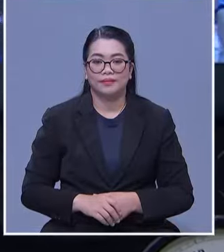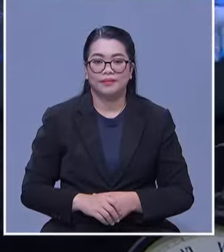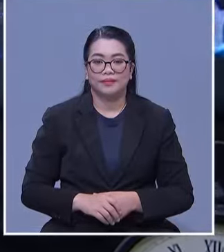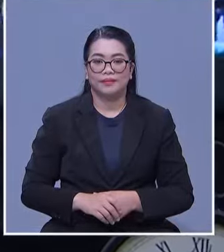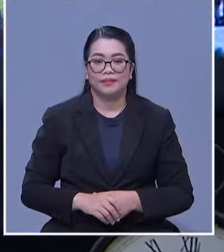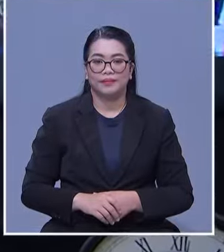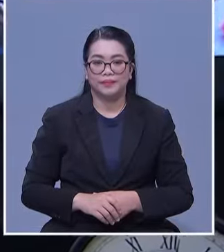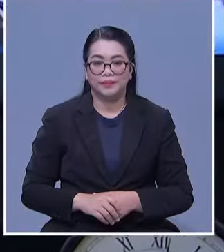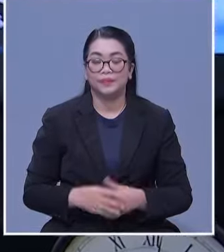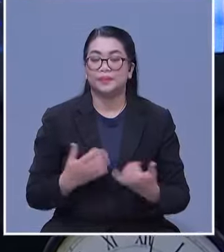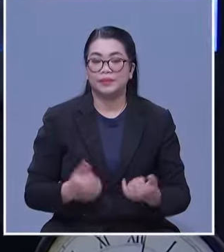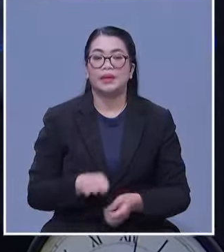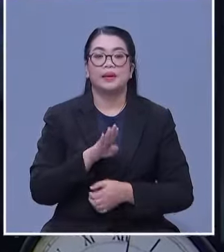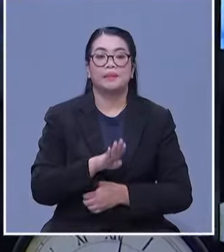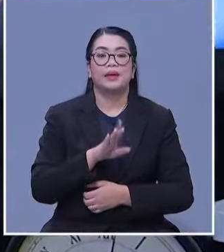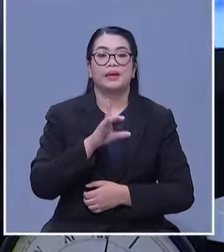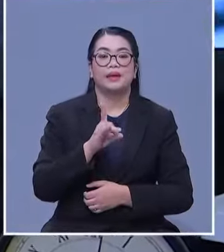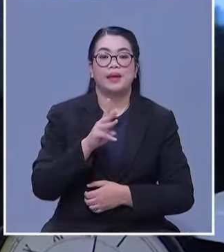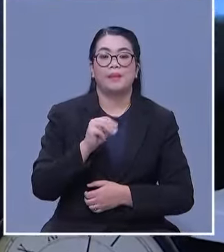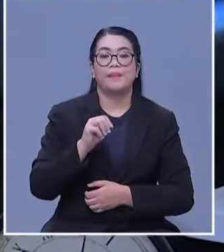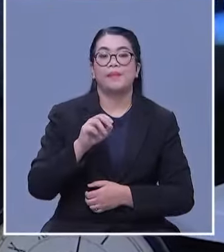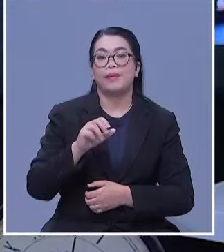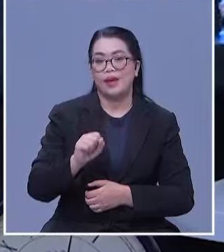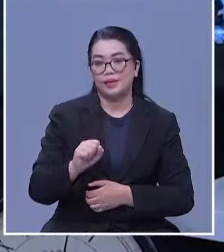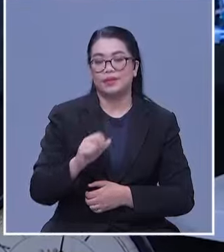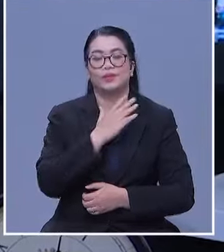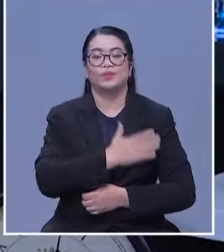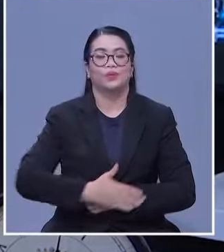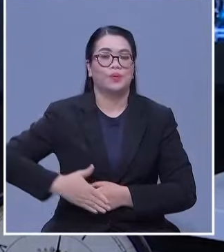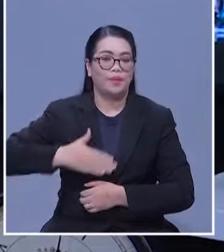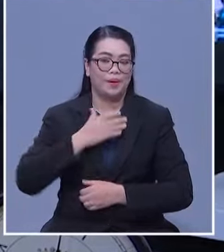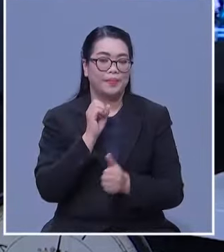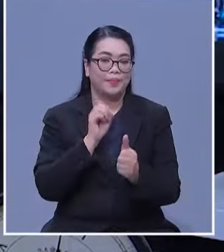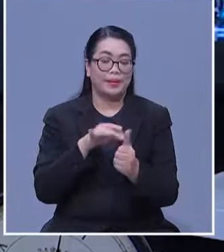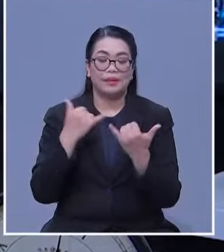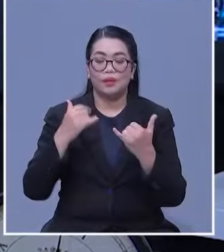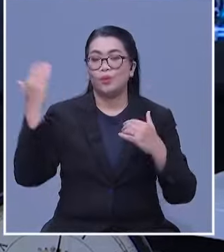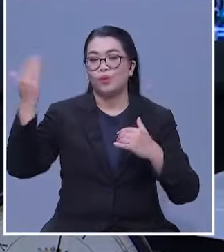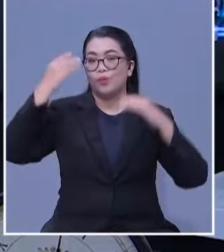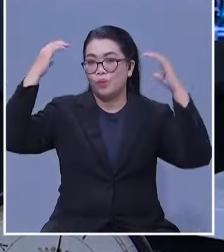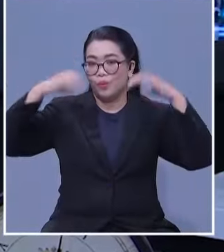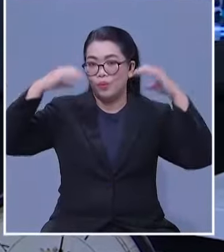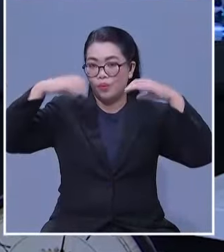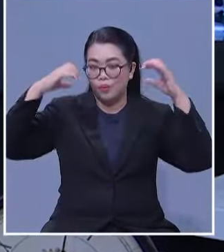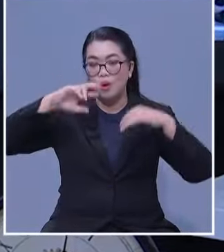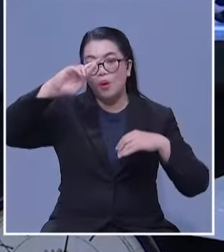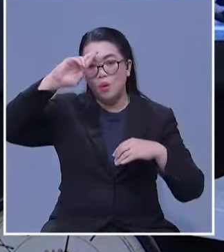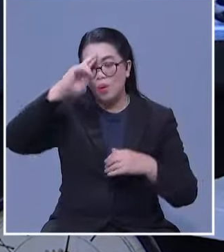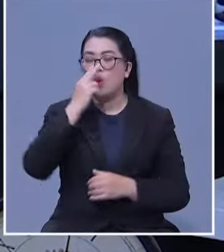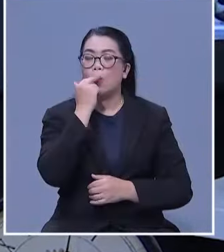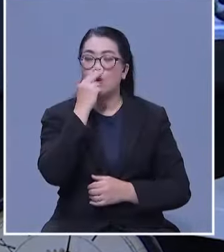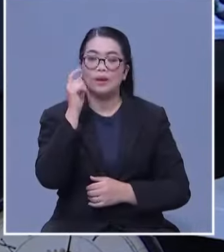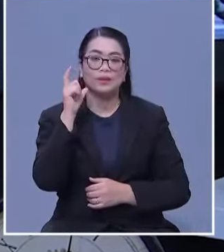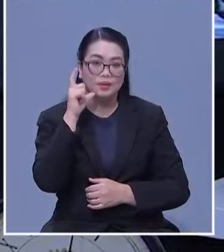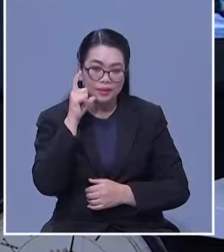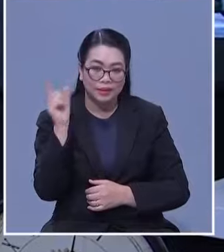อพบกับ BDMS Health Me Please รายการที่จะทำให้เราสุขภาพดีไปด้วยกันหน้าฝนแบบนี้โรคที่ต้องระวังก็คือไข้หวัดแล้วก็ไข้หวัด